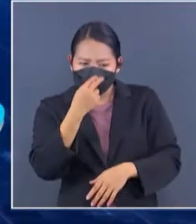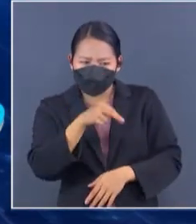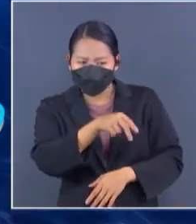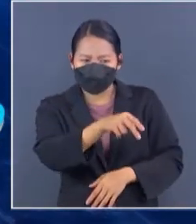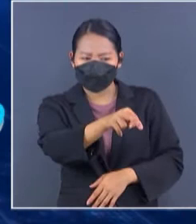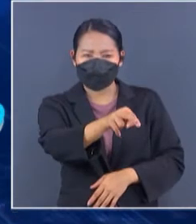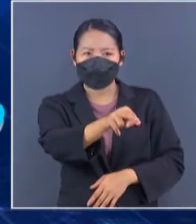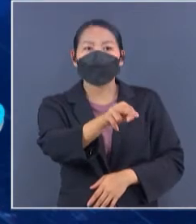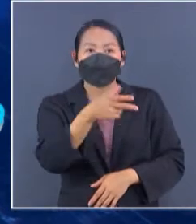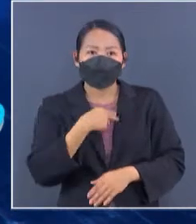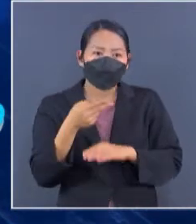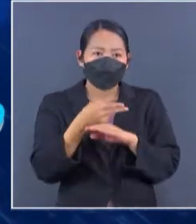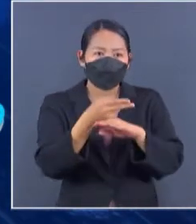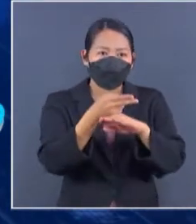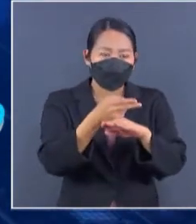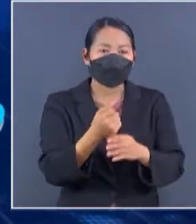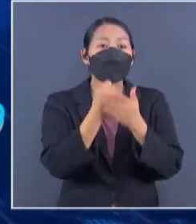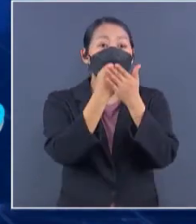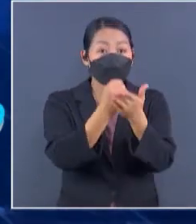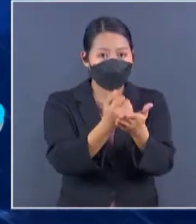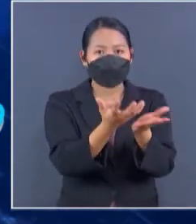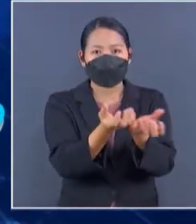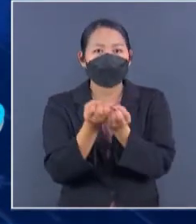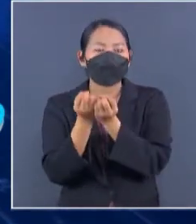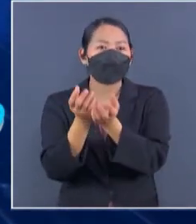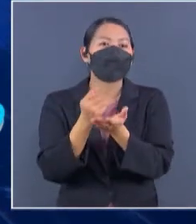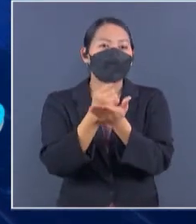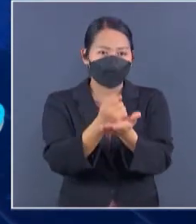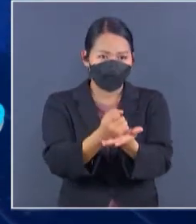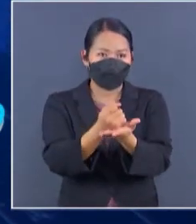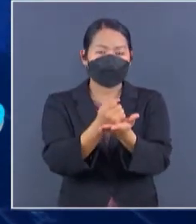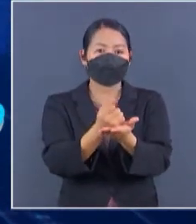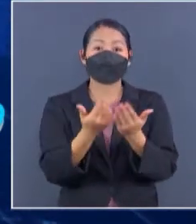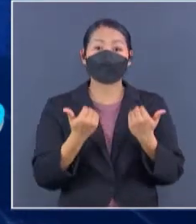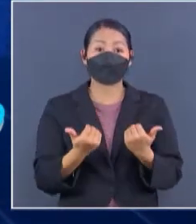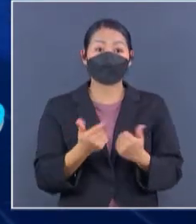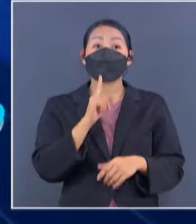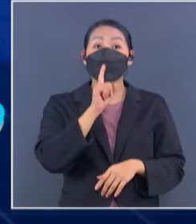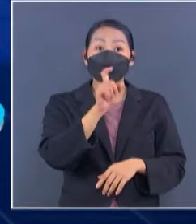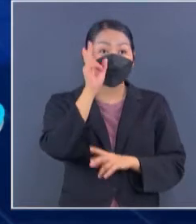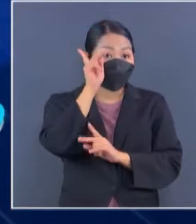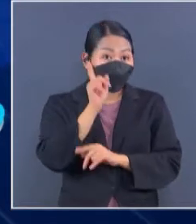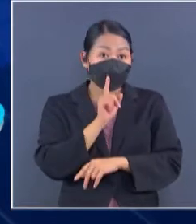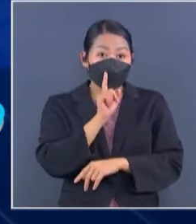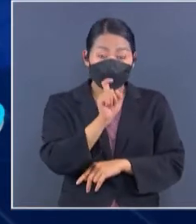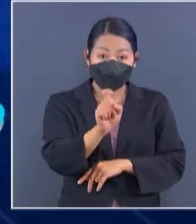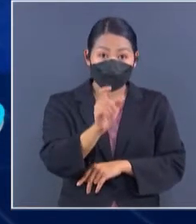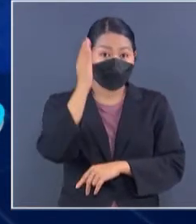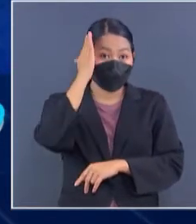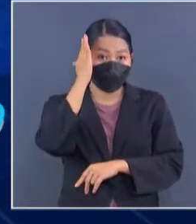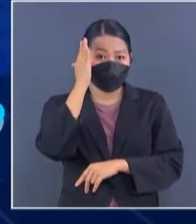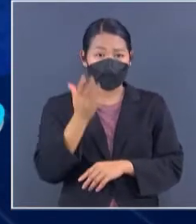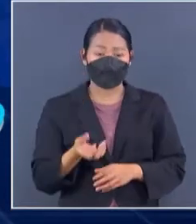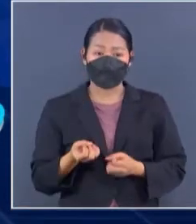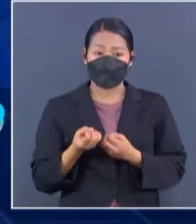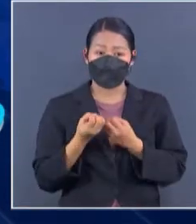ครับและสุดท้ายเขาโบกรถกลับไปส่งก็เลยถามว่าตอนนี้ชายคนนั้นถึงบ้านหรือยังก็ปรากฏว่าเนี่ยแหละครับทราบอีกครั้งต